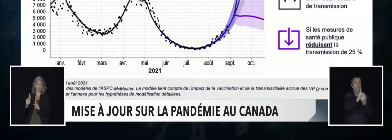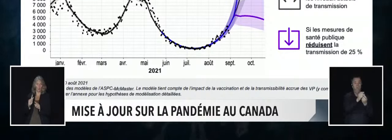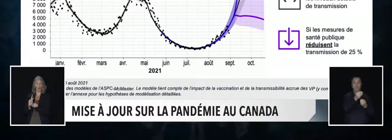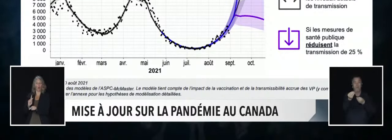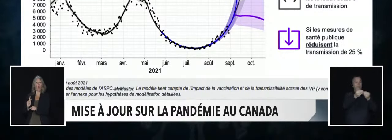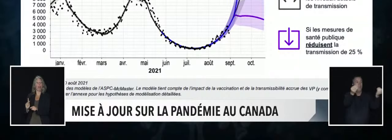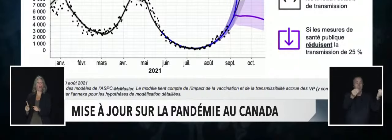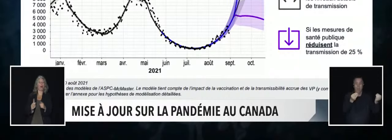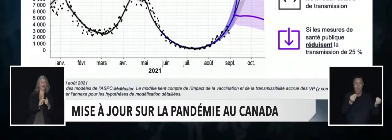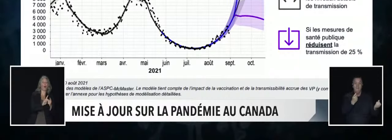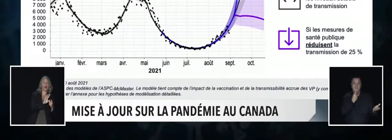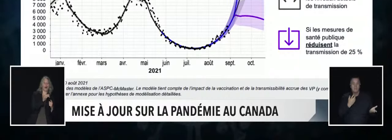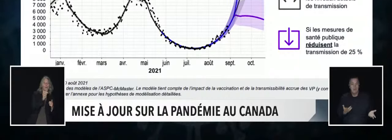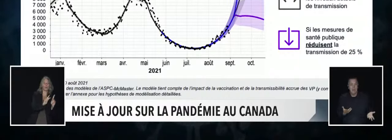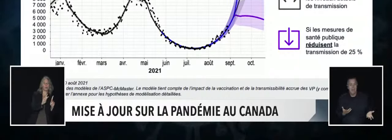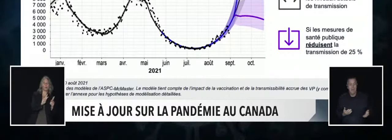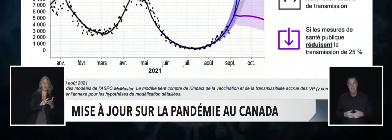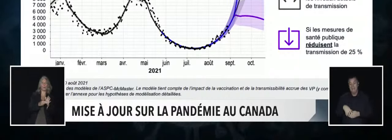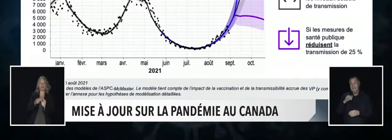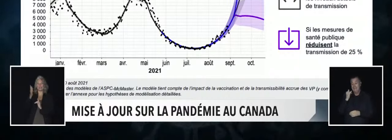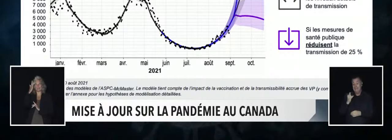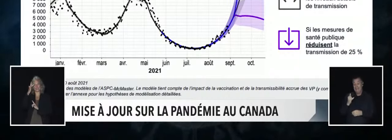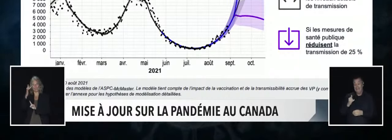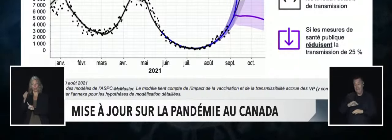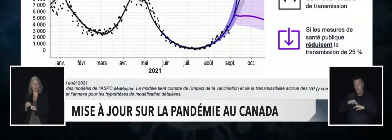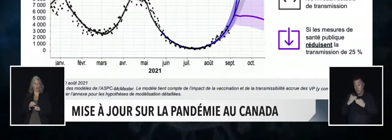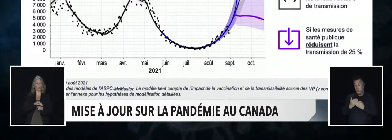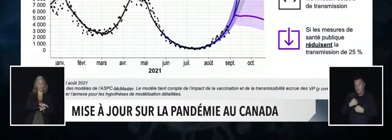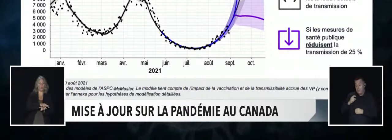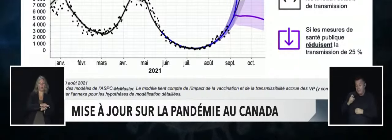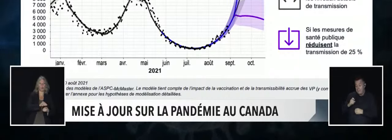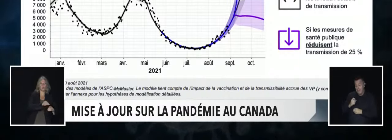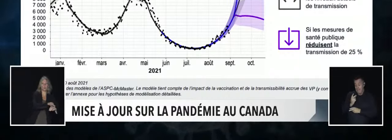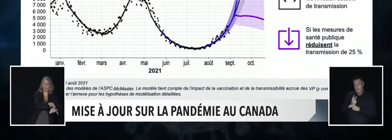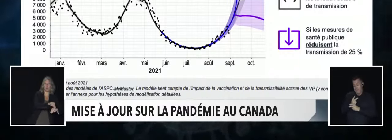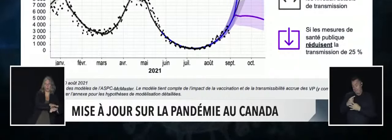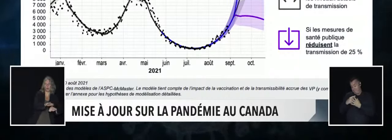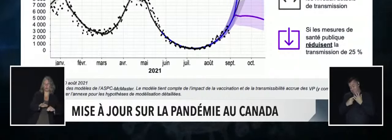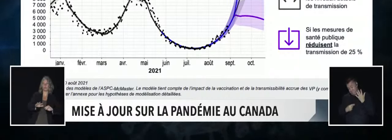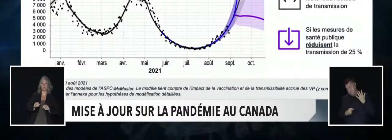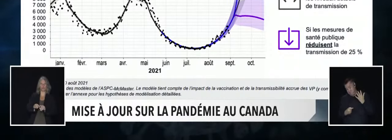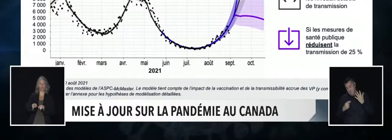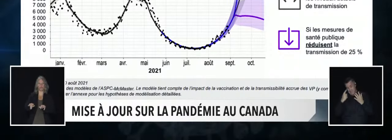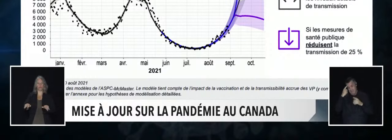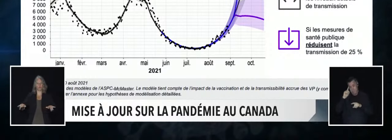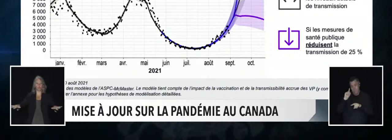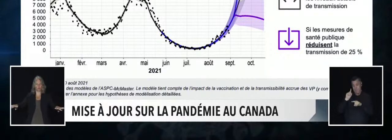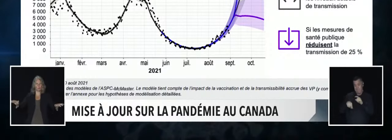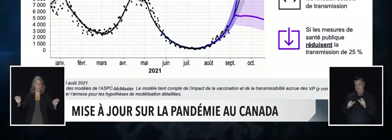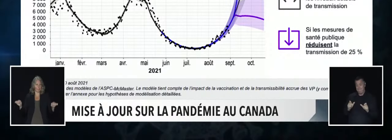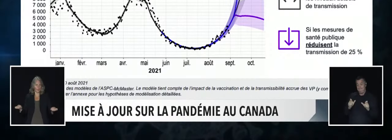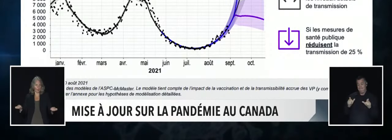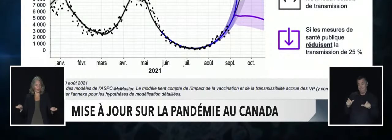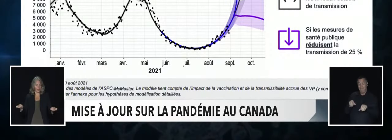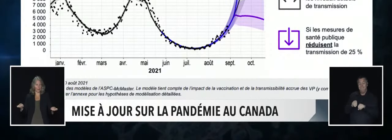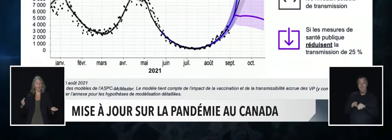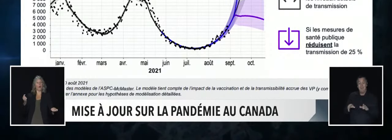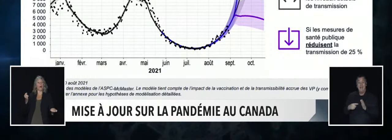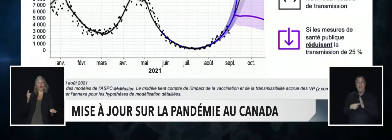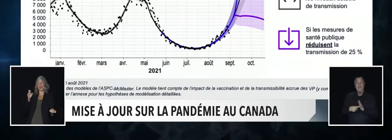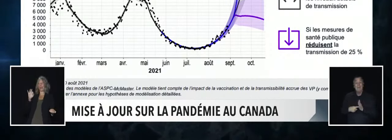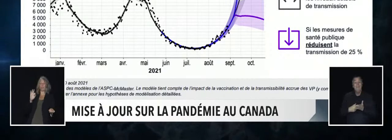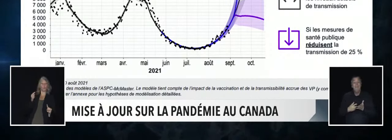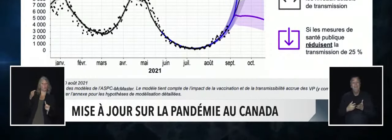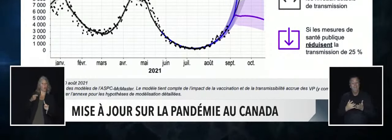Cependant, si nous prenions toutes les dispositions nécessaires à la réduction de la propagation, par exemple l